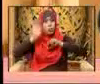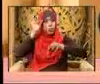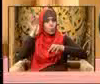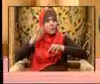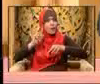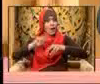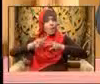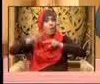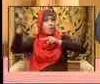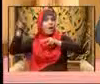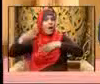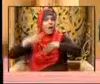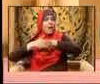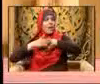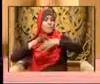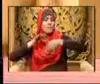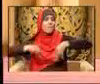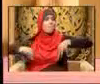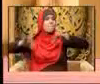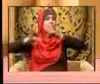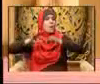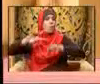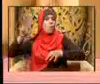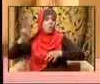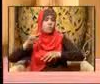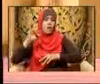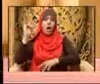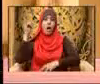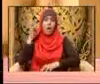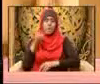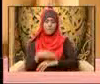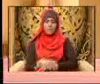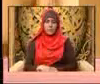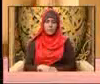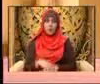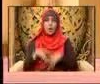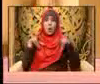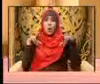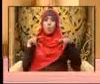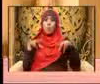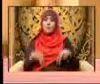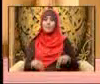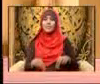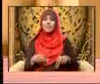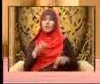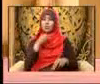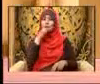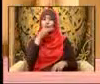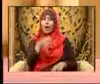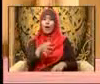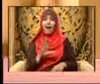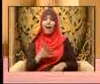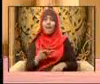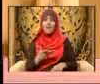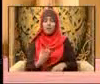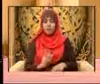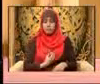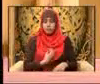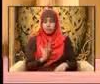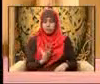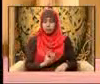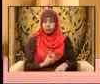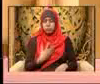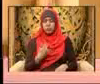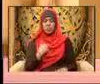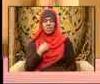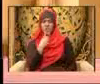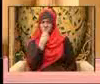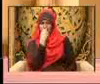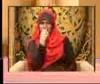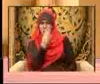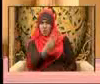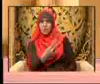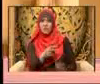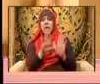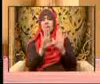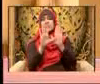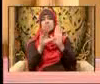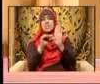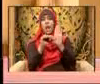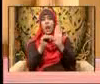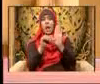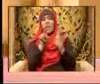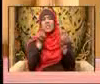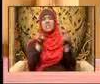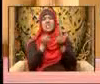دولة عربية شقيقة، وزيرة تعبر فتقول: إني أرى الصلاة